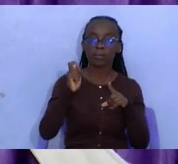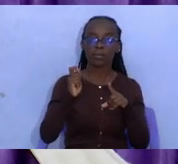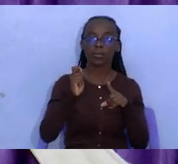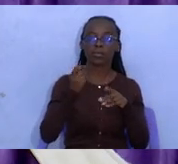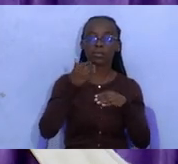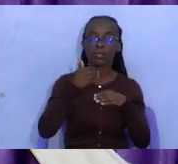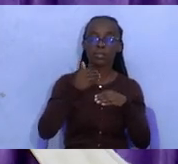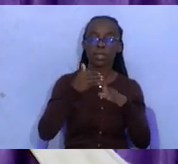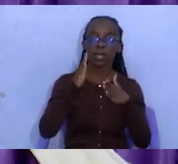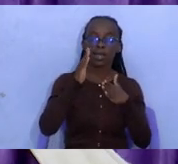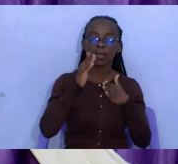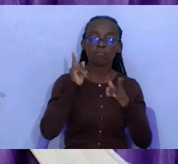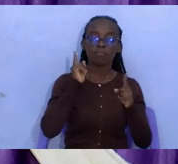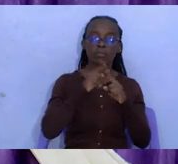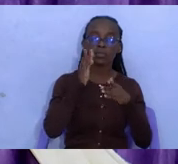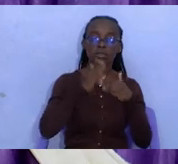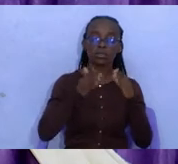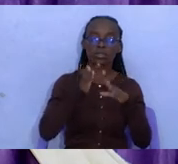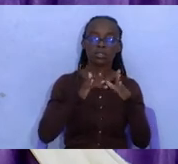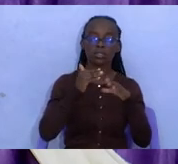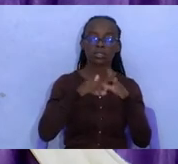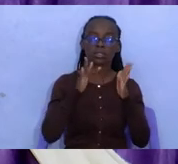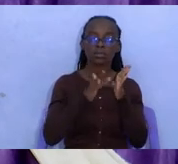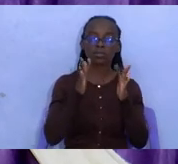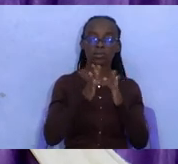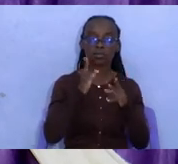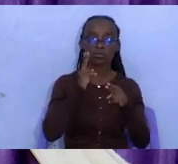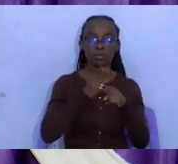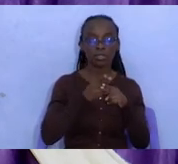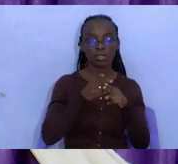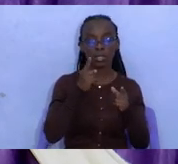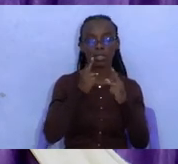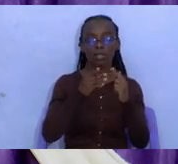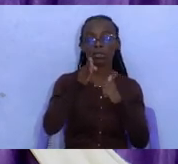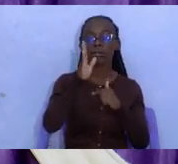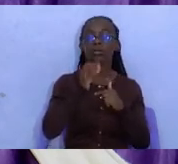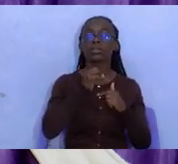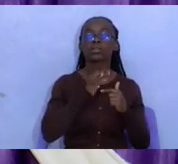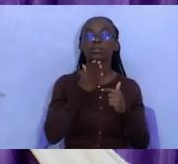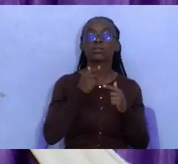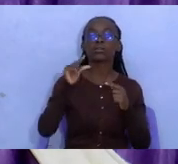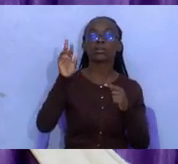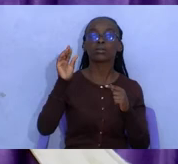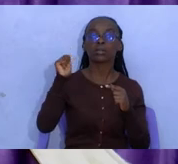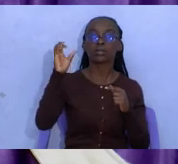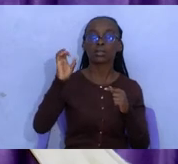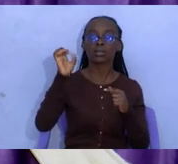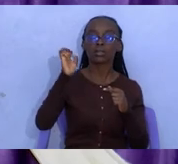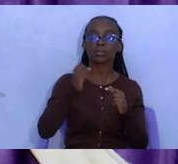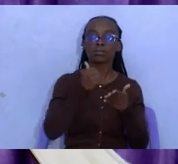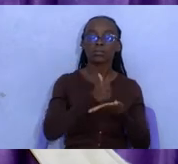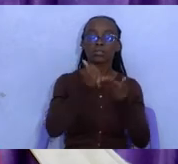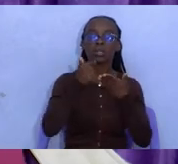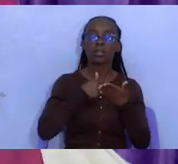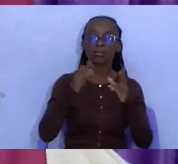mwisho duniani. Katika jina la Yesu, inua tu mikono zako, mwambie Bwana, ninahitaji neema hiyo. Bwana, nisaidie kukutafuta,